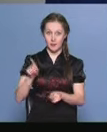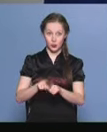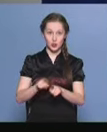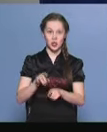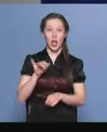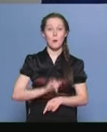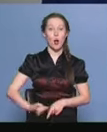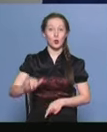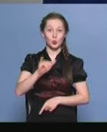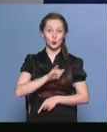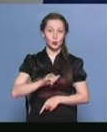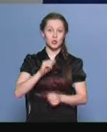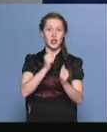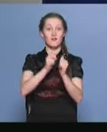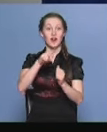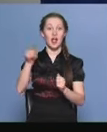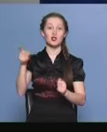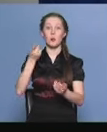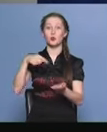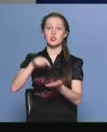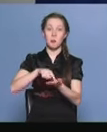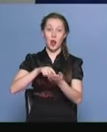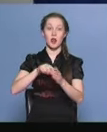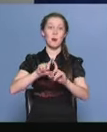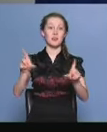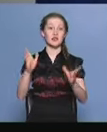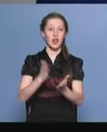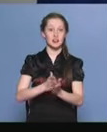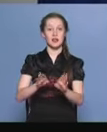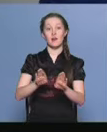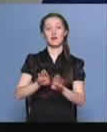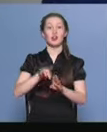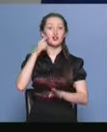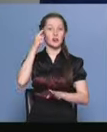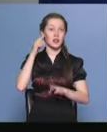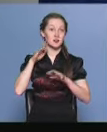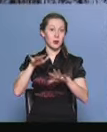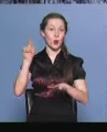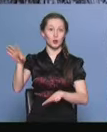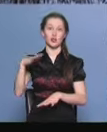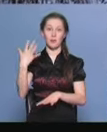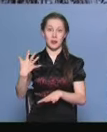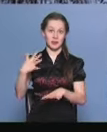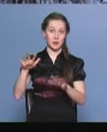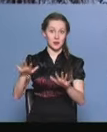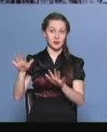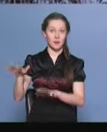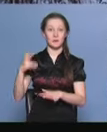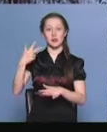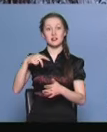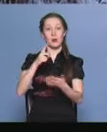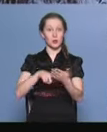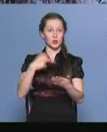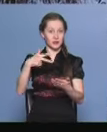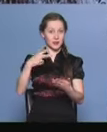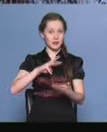Удмуртии, говорю, в каждом муниципальном образовании есть. Вот, например, в Глазове проходит аж на 5 площадках. 30 вопросов за 30